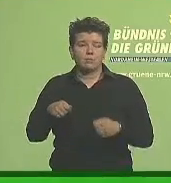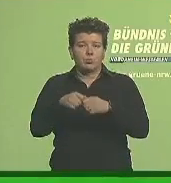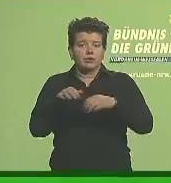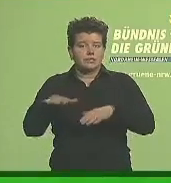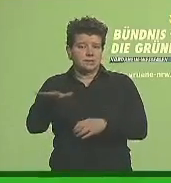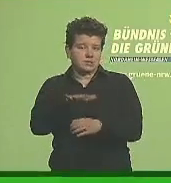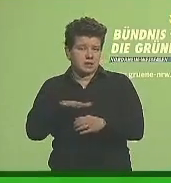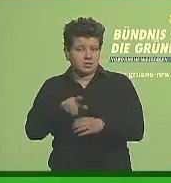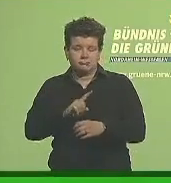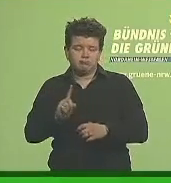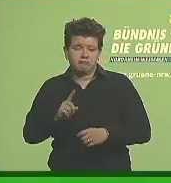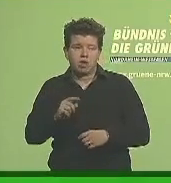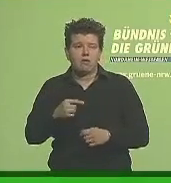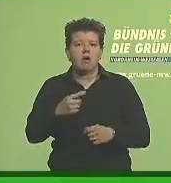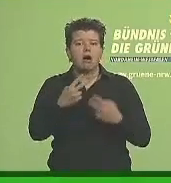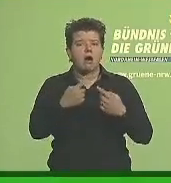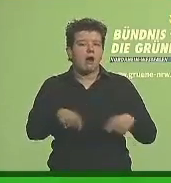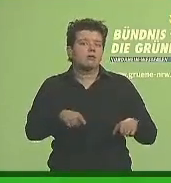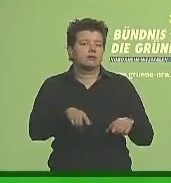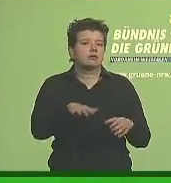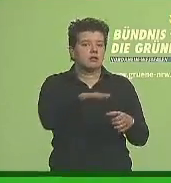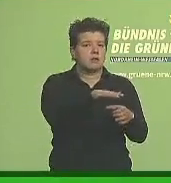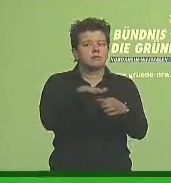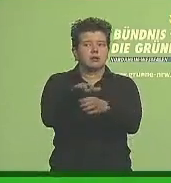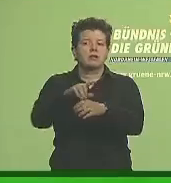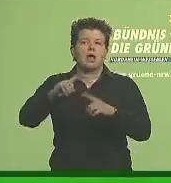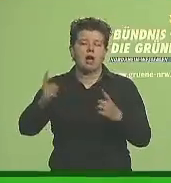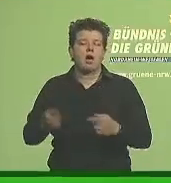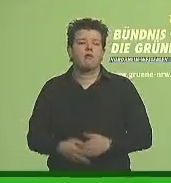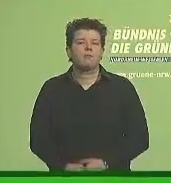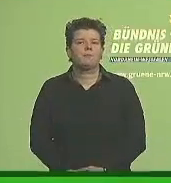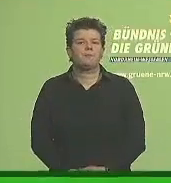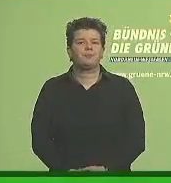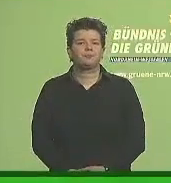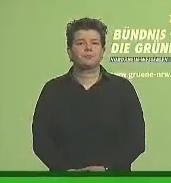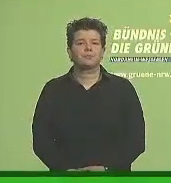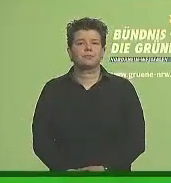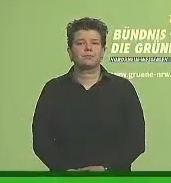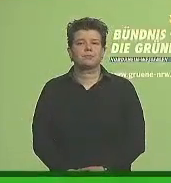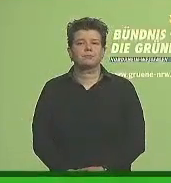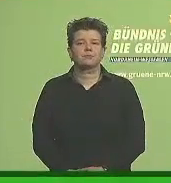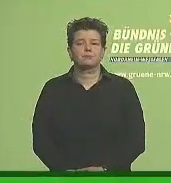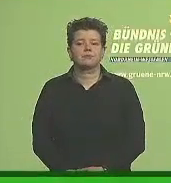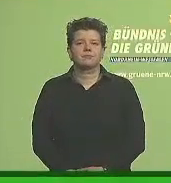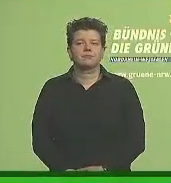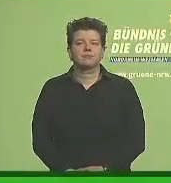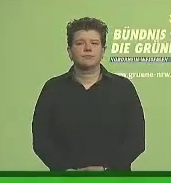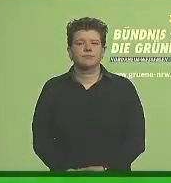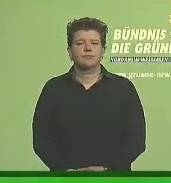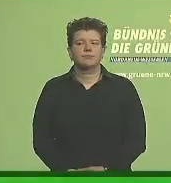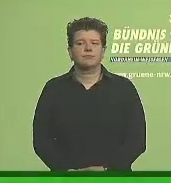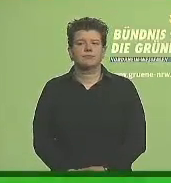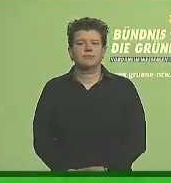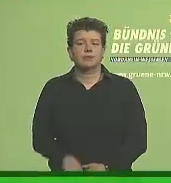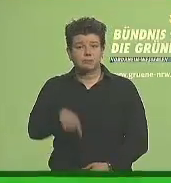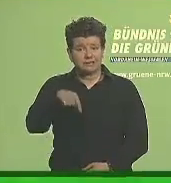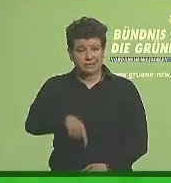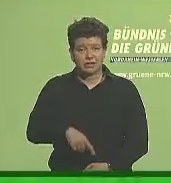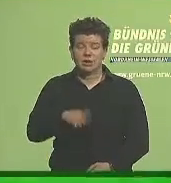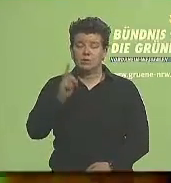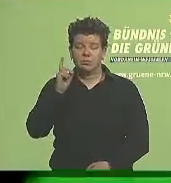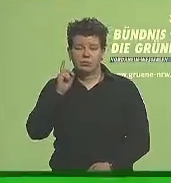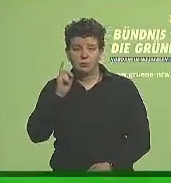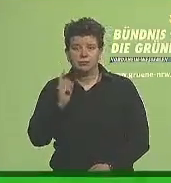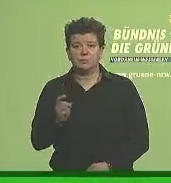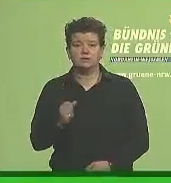Wir gehen hier ein Stück voran. Und wir setzen hier auch Zeichen, wir wollen Zeichen setzen, denn wir brauchen einen solchen Weg auch in der Bundespolitik. Wir